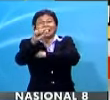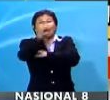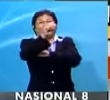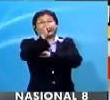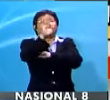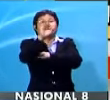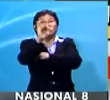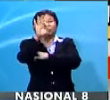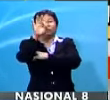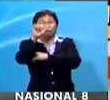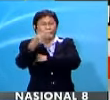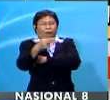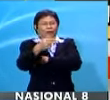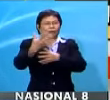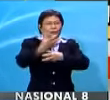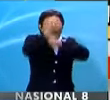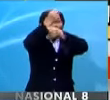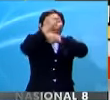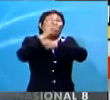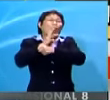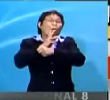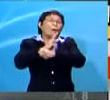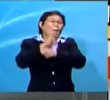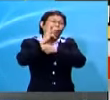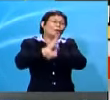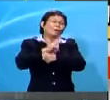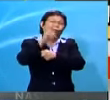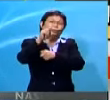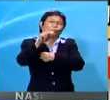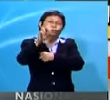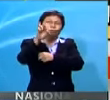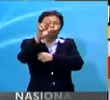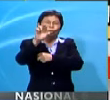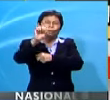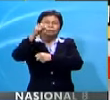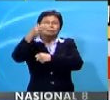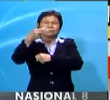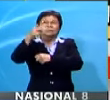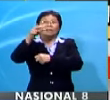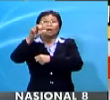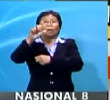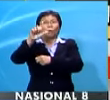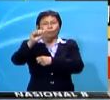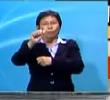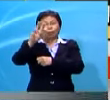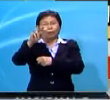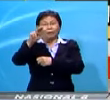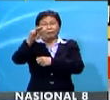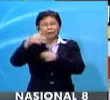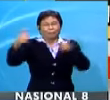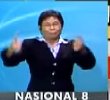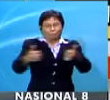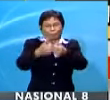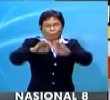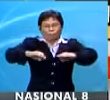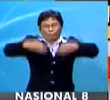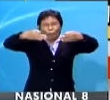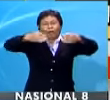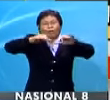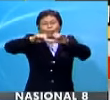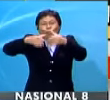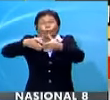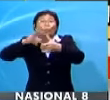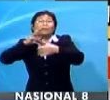muncul juara terbuka wanita menewaskan pemain pelapis Nor shazwani saha 1-0 pada saingan final step Ladder kategori wanita